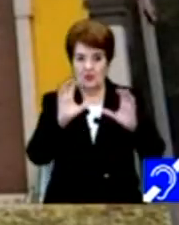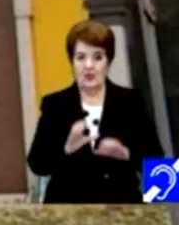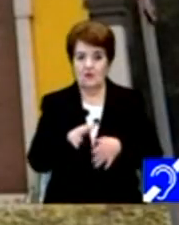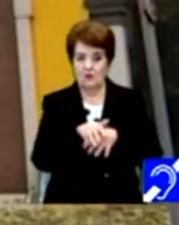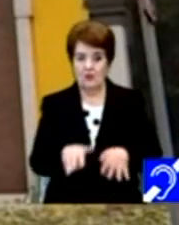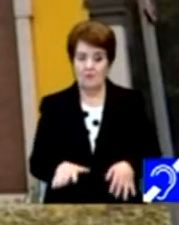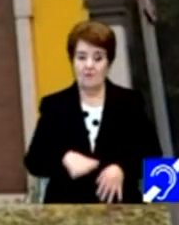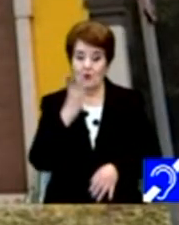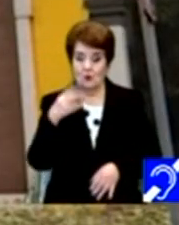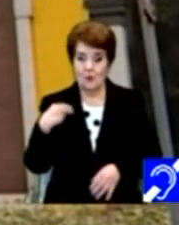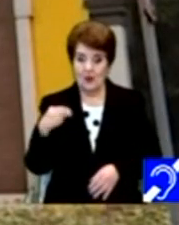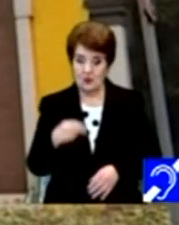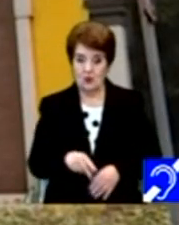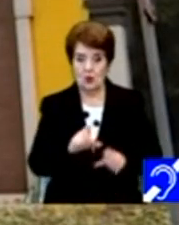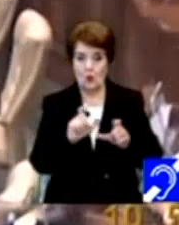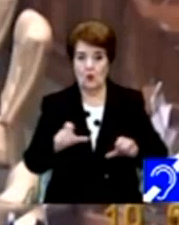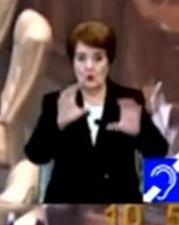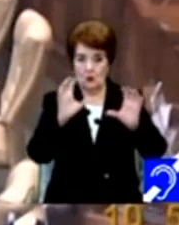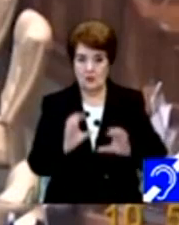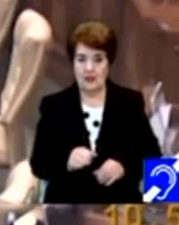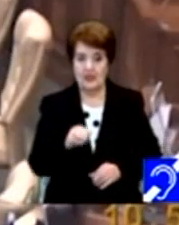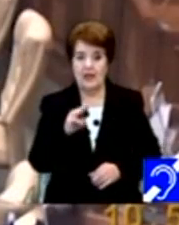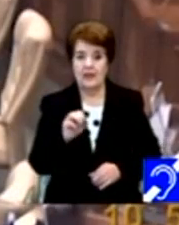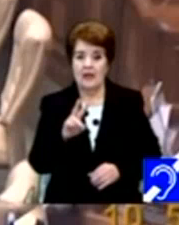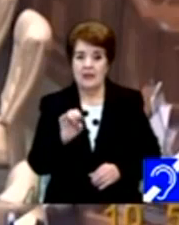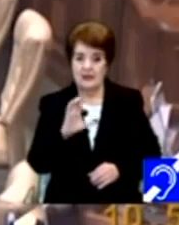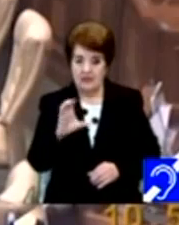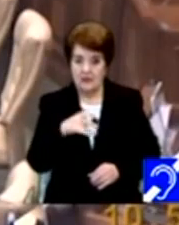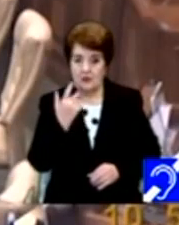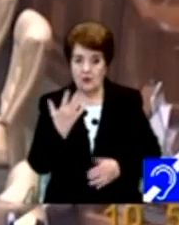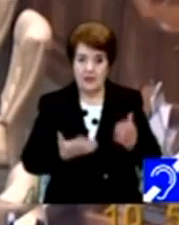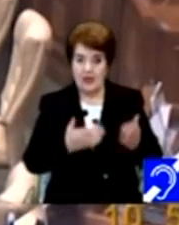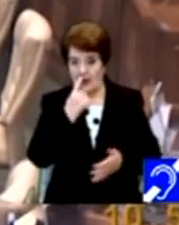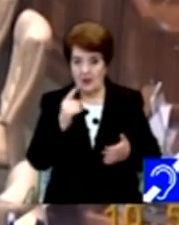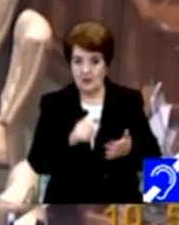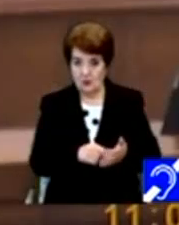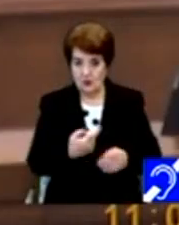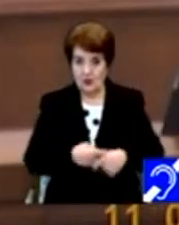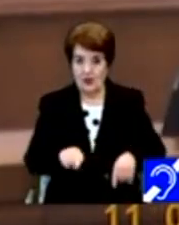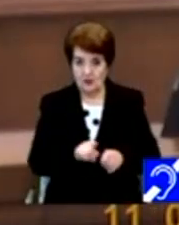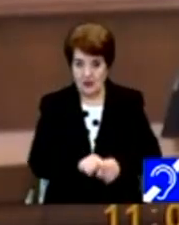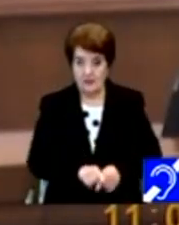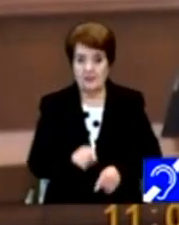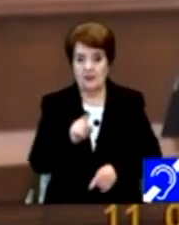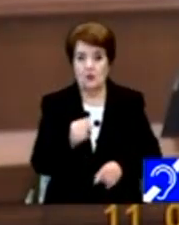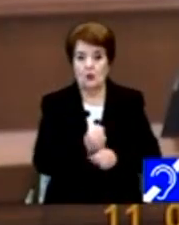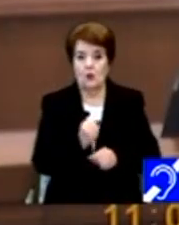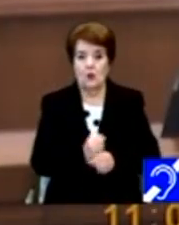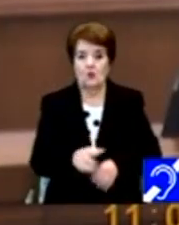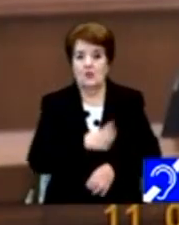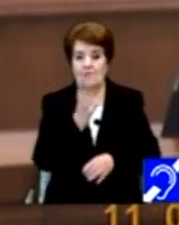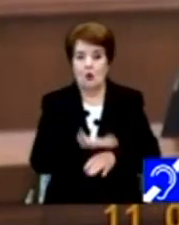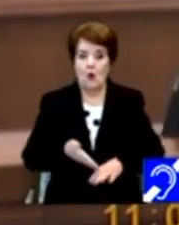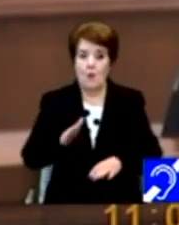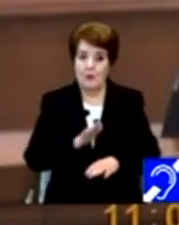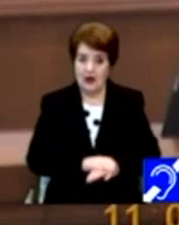fundamentale. Fostul președinte al Curții Constituționale, Alexandru Tănase, spune că dacă ajungem în această situație, atunci lucrurile se vor